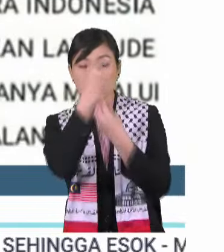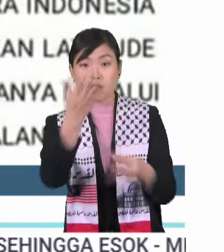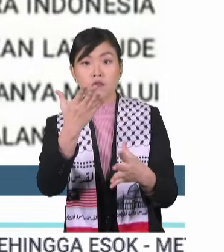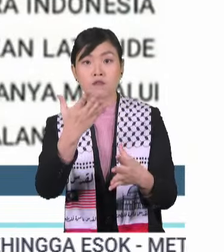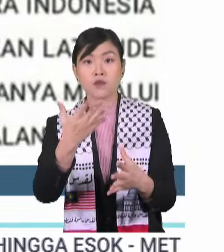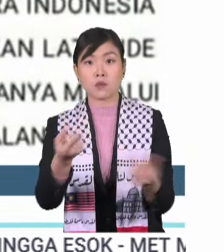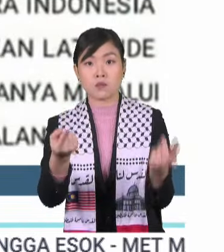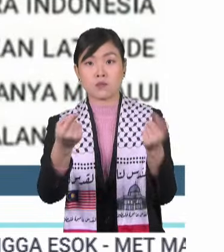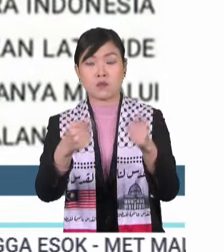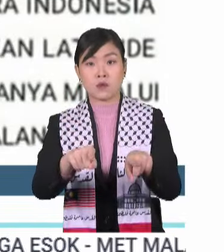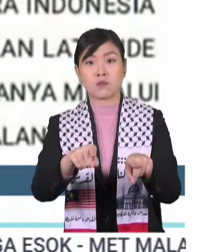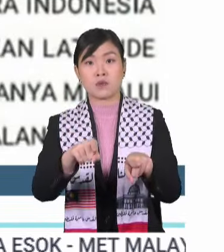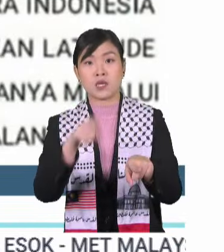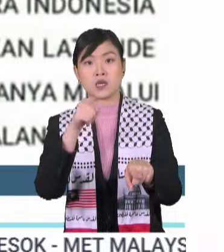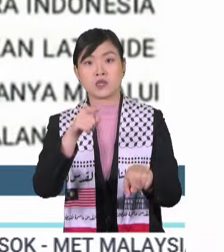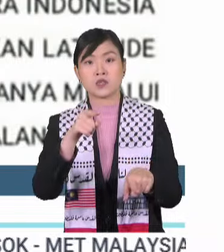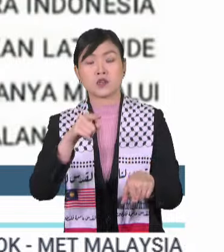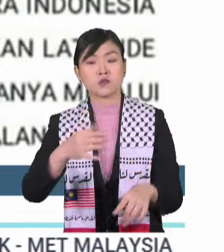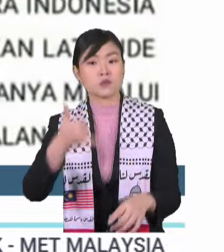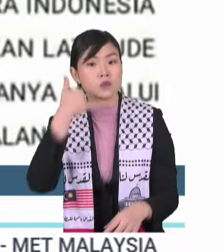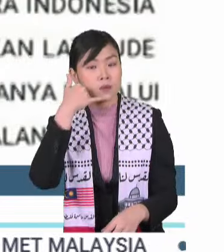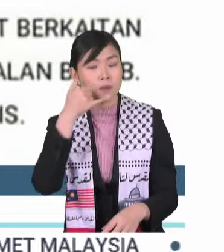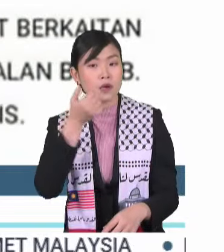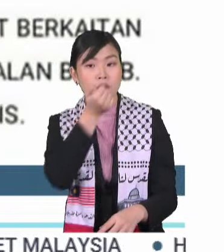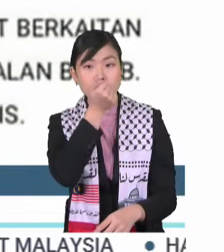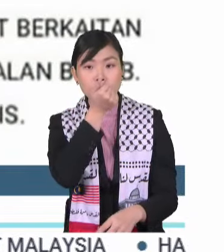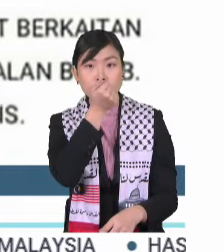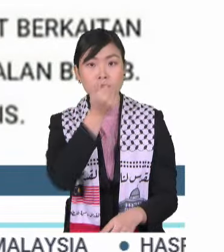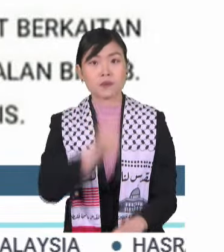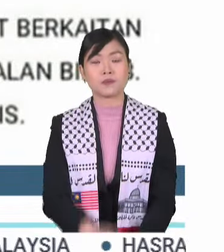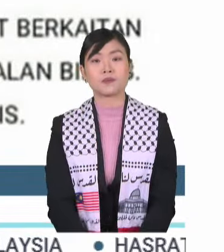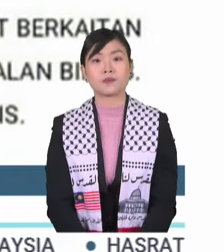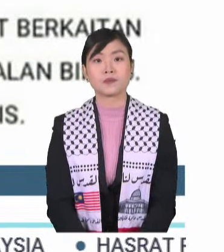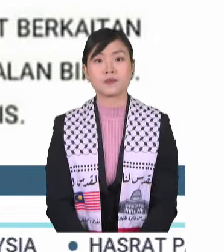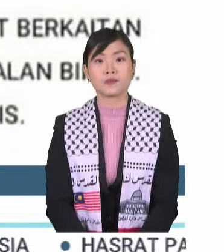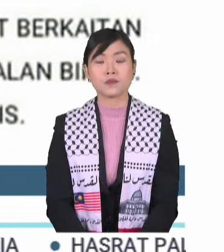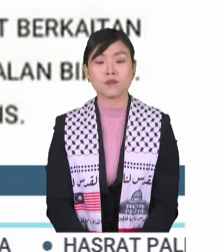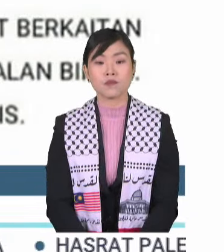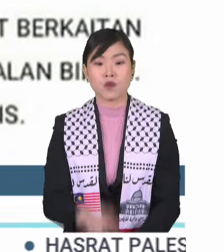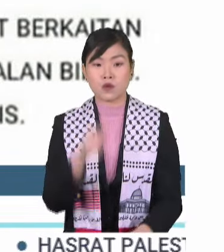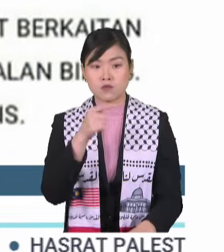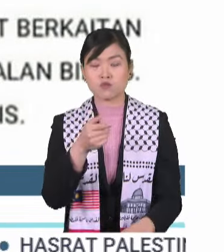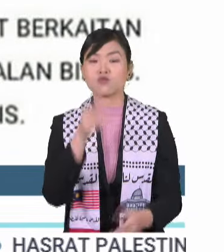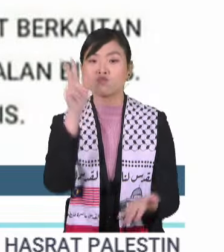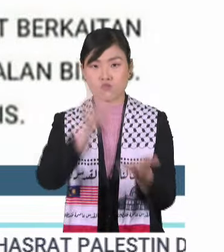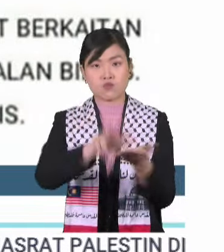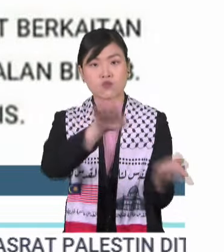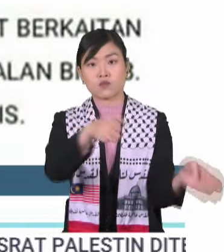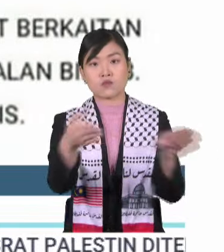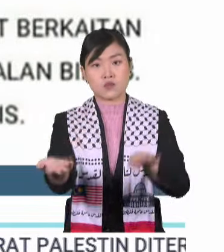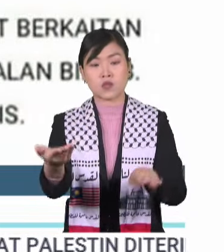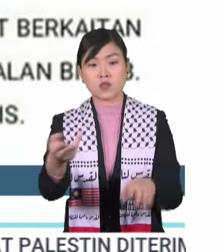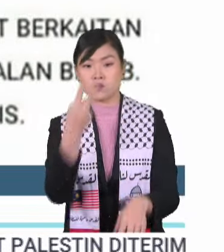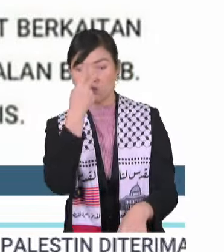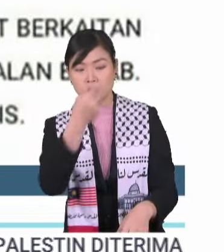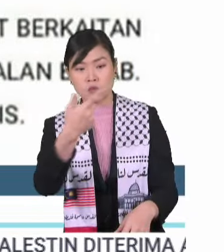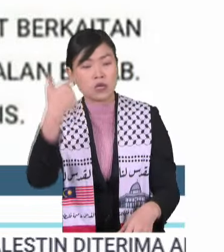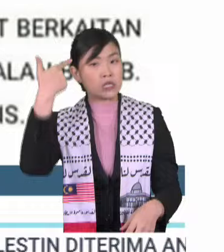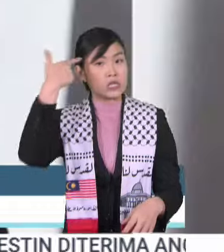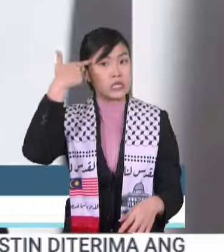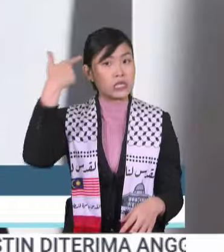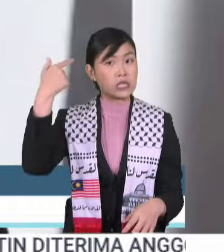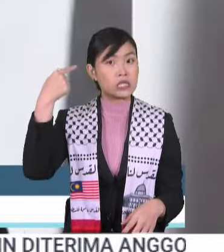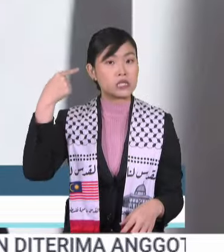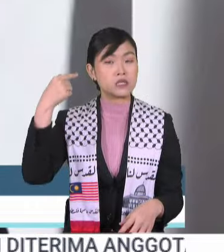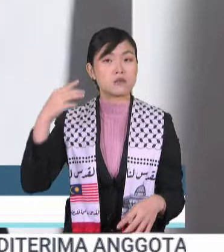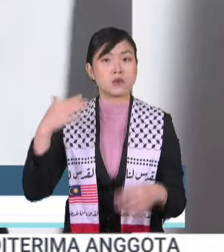kejadian daripada pekerjanya melalui alat telekomunikasi walkietie mangsa disahkan meninggal dunia dengan kesan tembakan di kepala dan